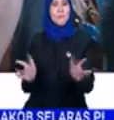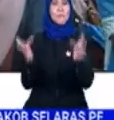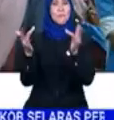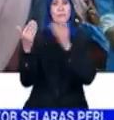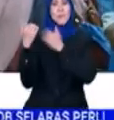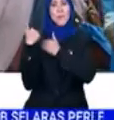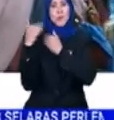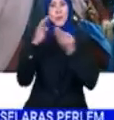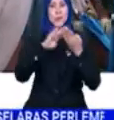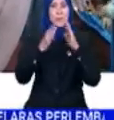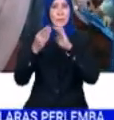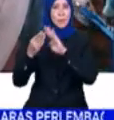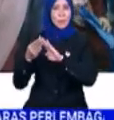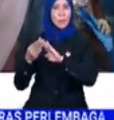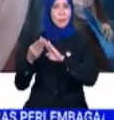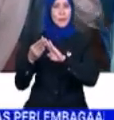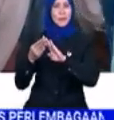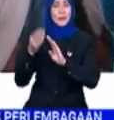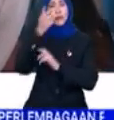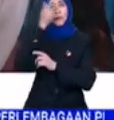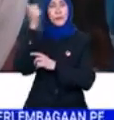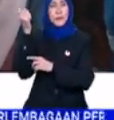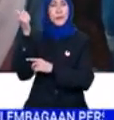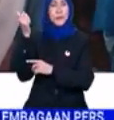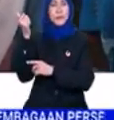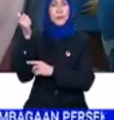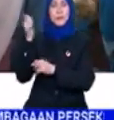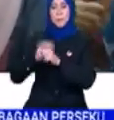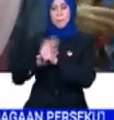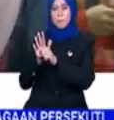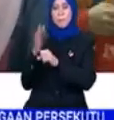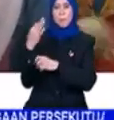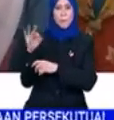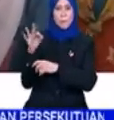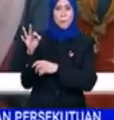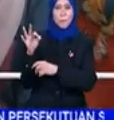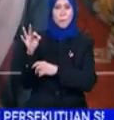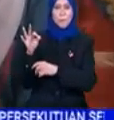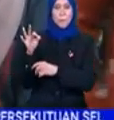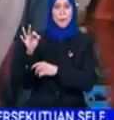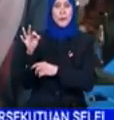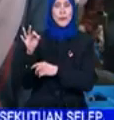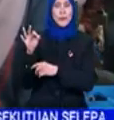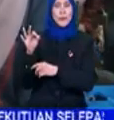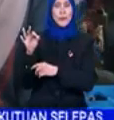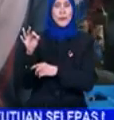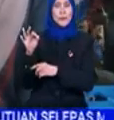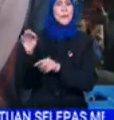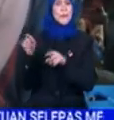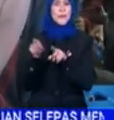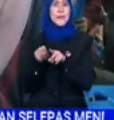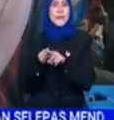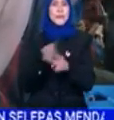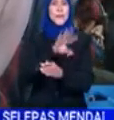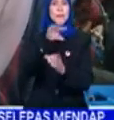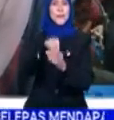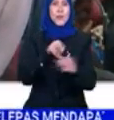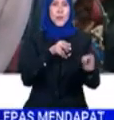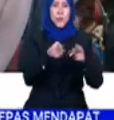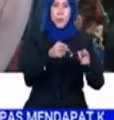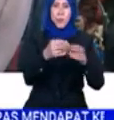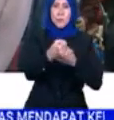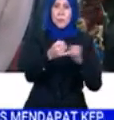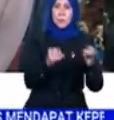beban komite yang terkesan akibat ak-15 inilah ini merupakan Asmat Obsesi lebar urus